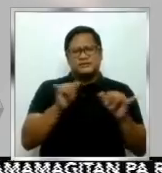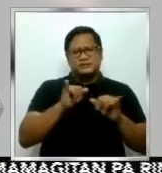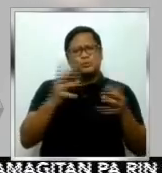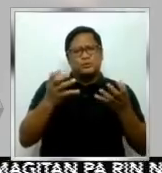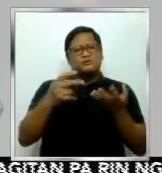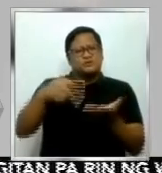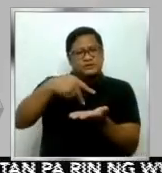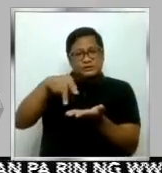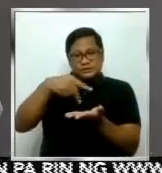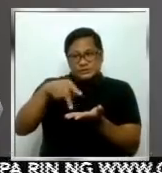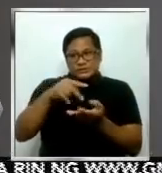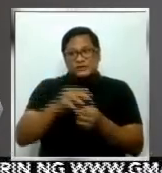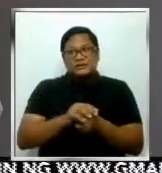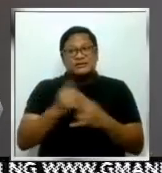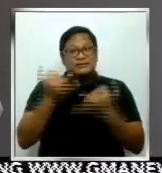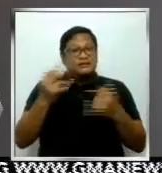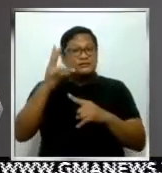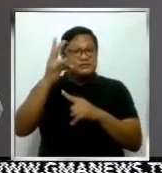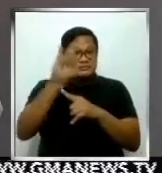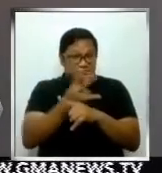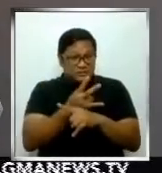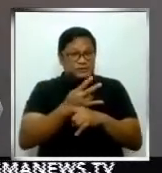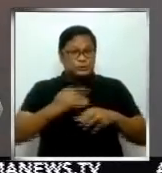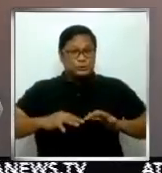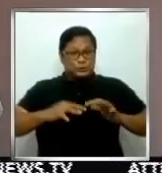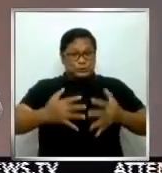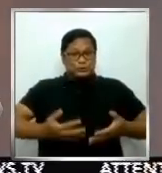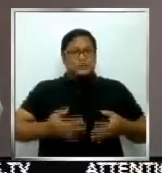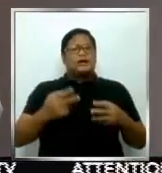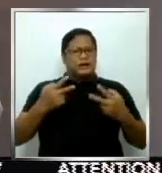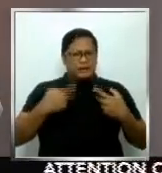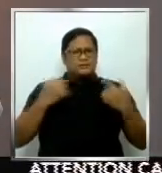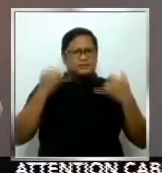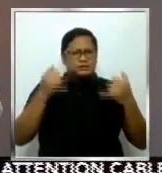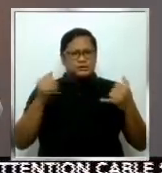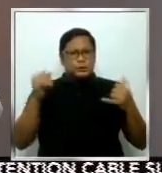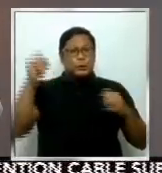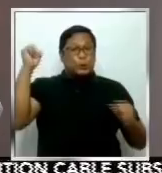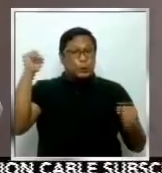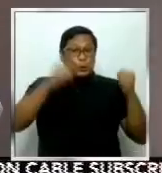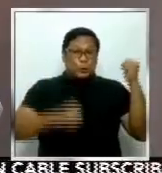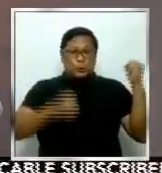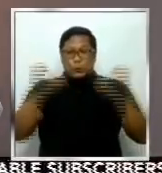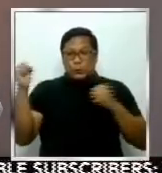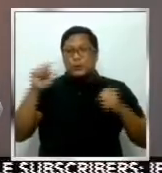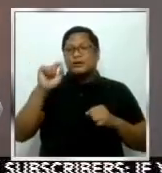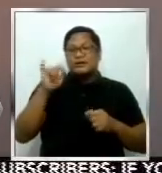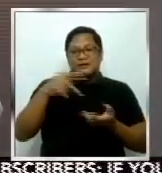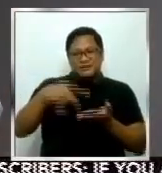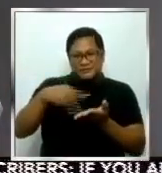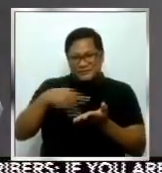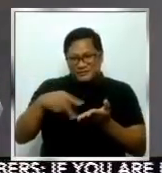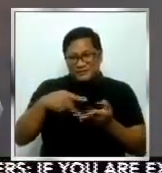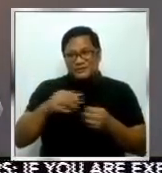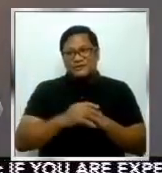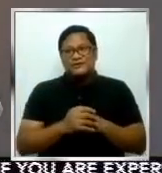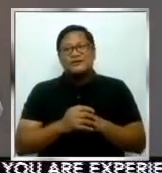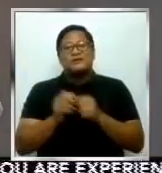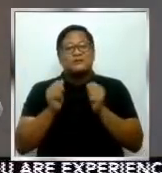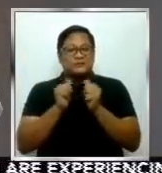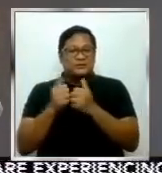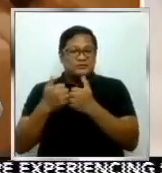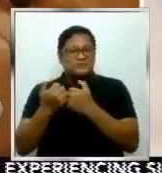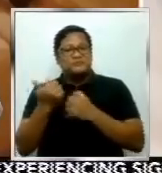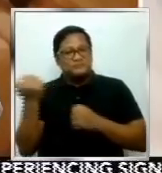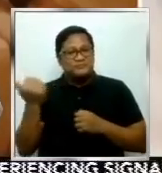buwang buntis si Diane. Panay nga ang TikTok nila at sumama na rin ang kapatid ni Roger na si Raver at nobya nitong si Janine